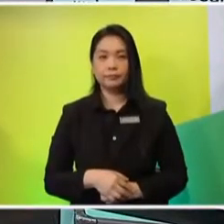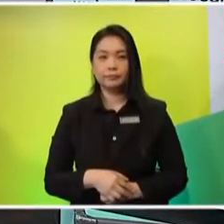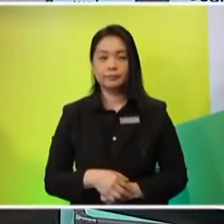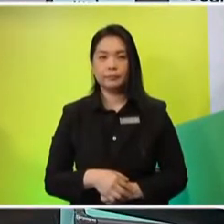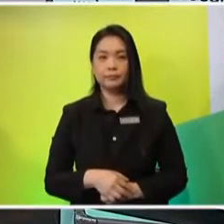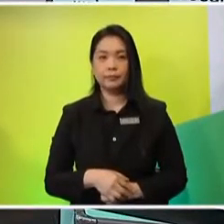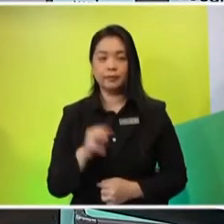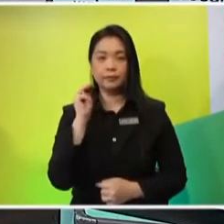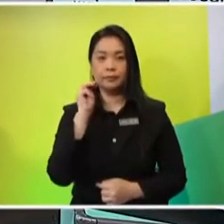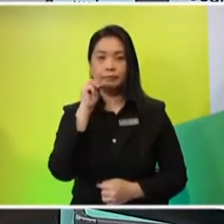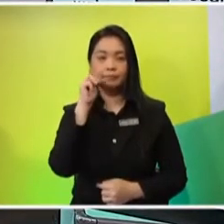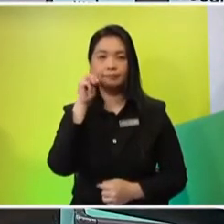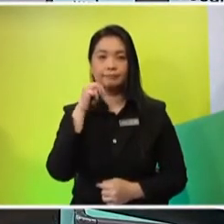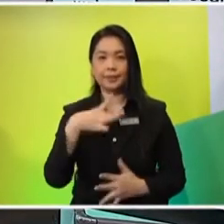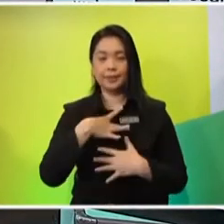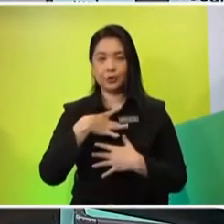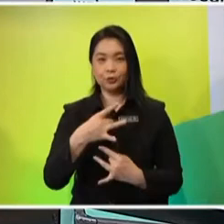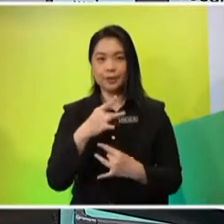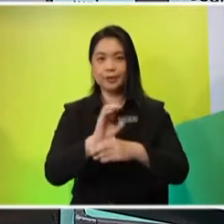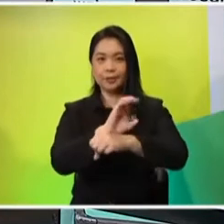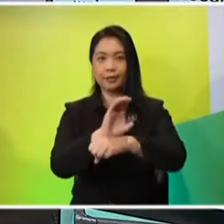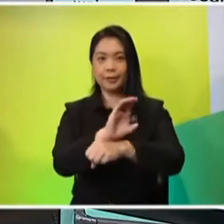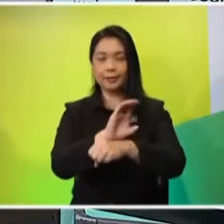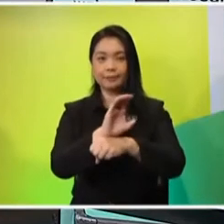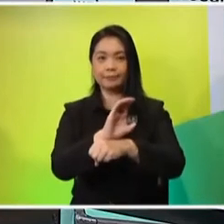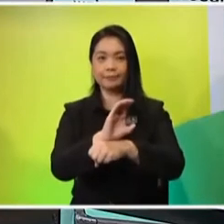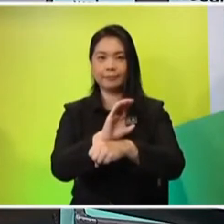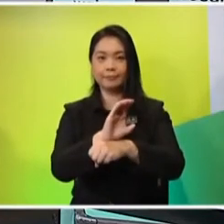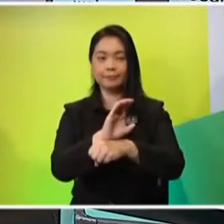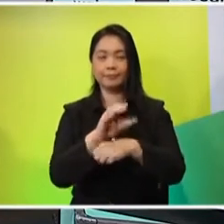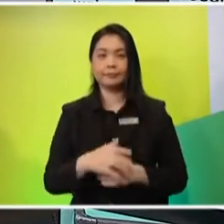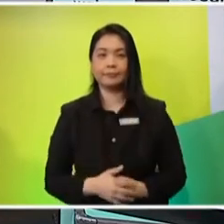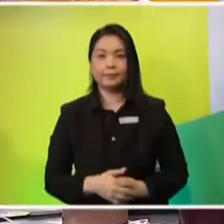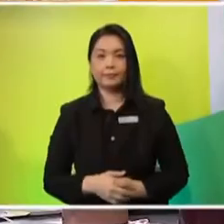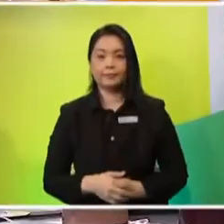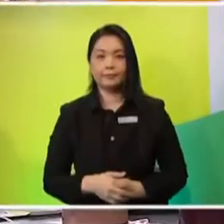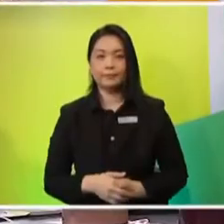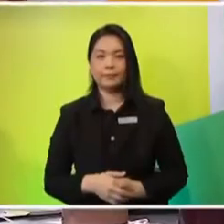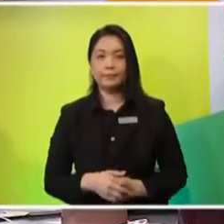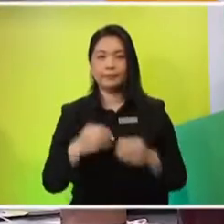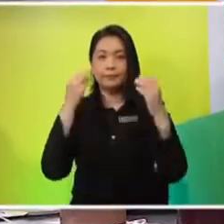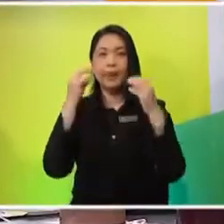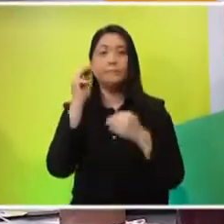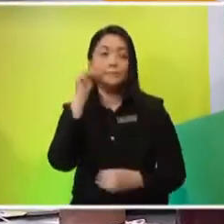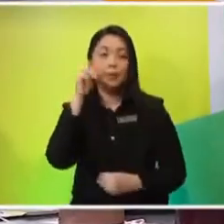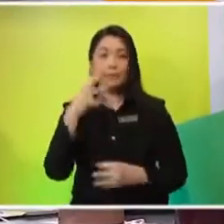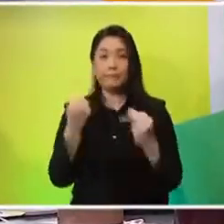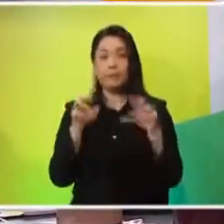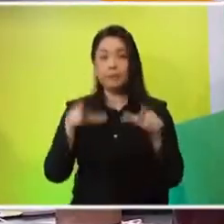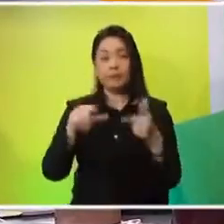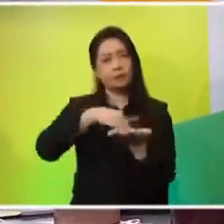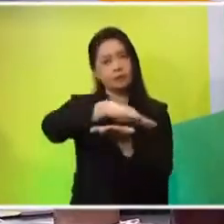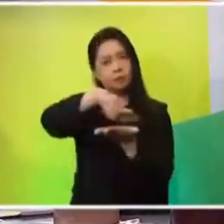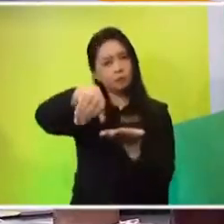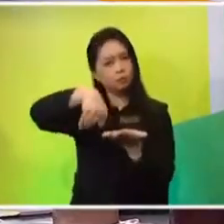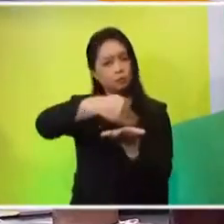saya suka wafer coklat, cikgu. Jadi? Kalau saya suka wafer coklat, saya nak letak semua dekat wafer saya ni, semua saya nak